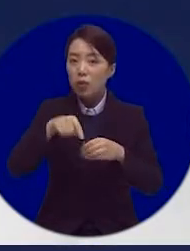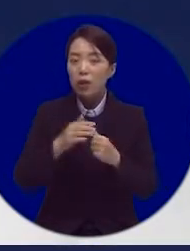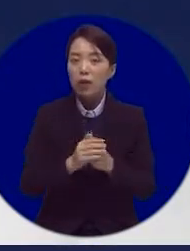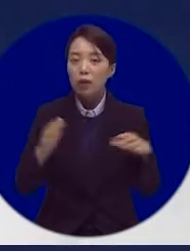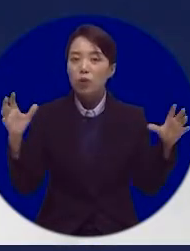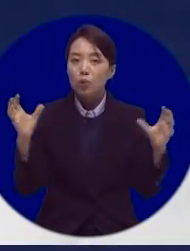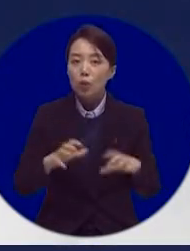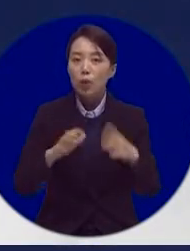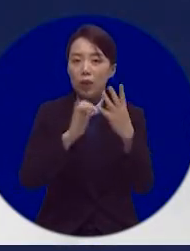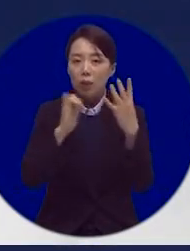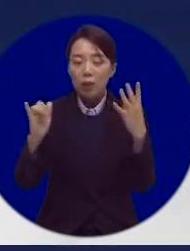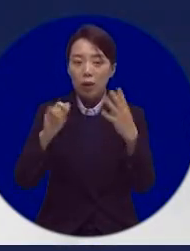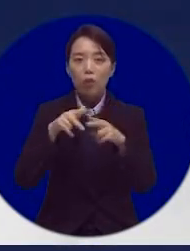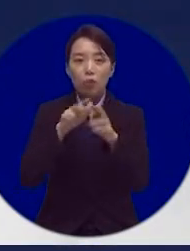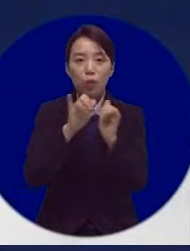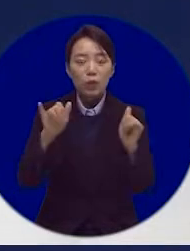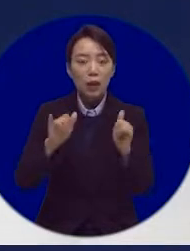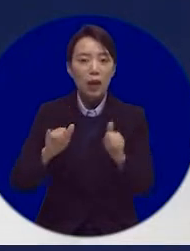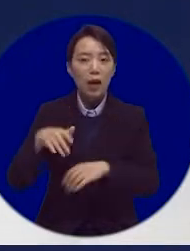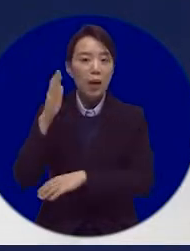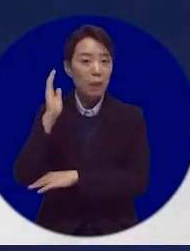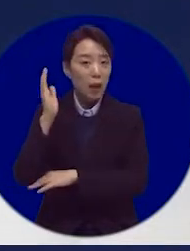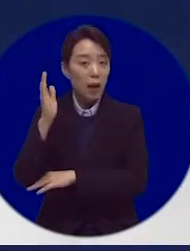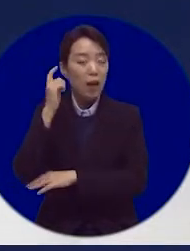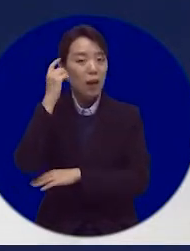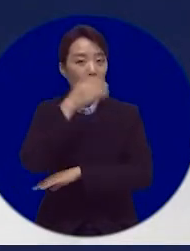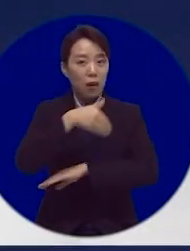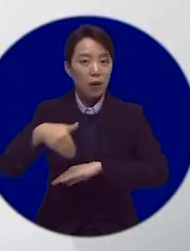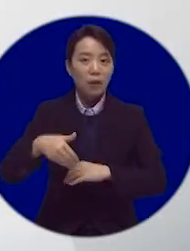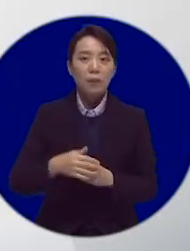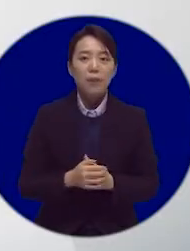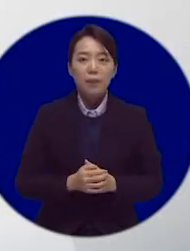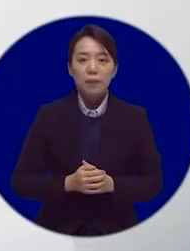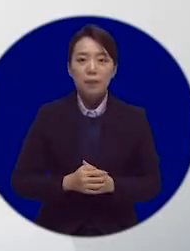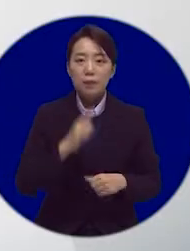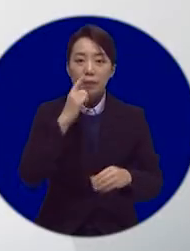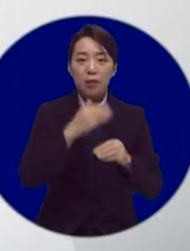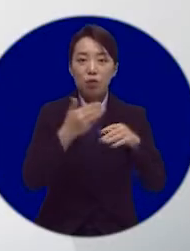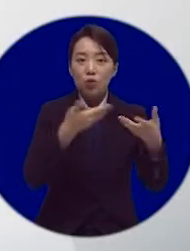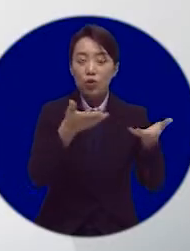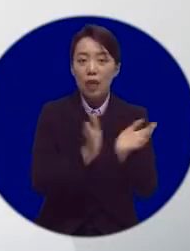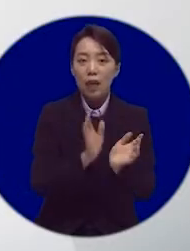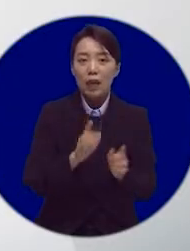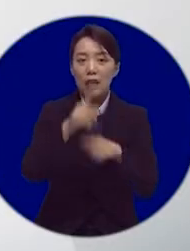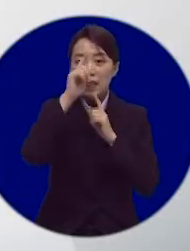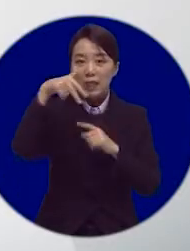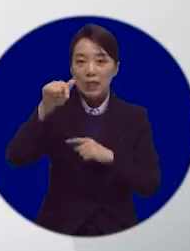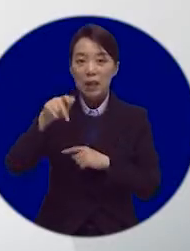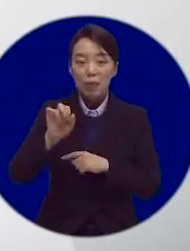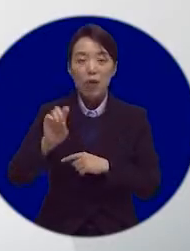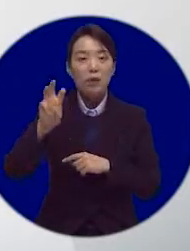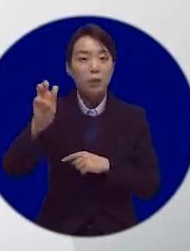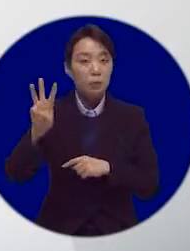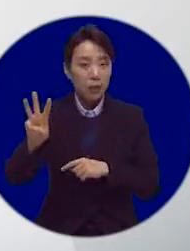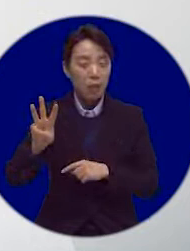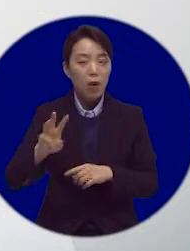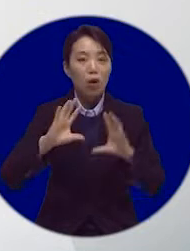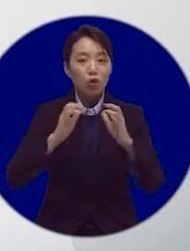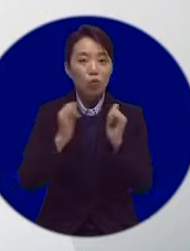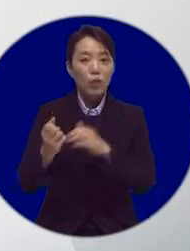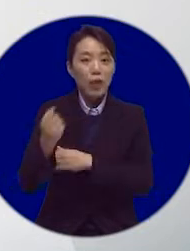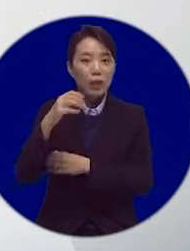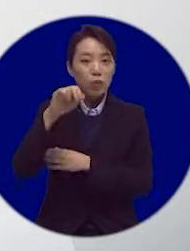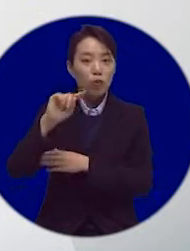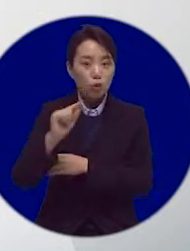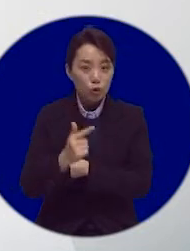총 4명의 후보자가 방송연설을 실시할 예정인데요. 더불어민주당 이재명 후보 34회, 국민의힘